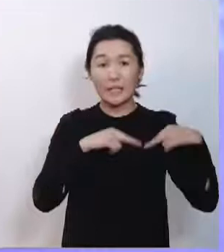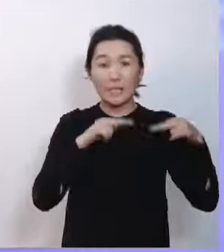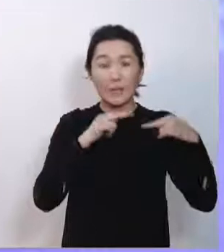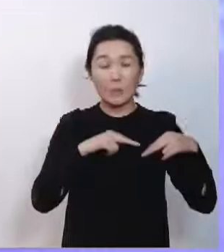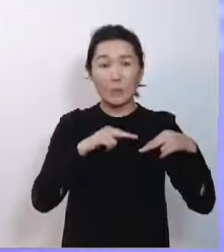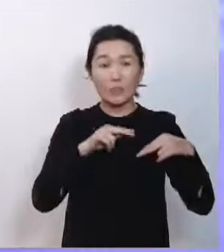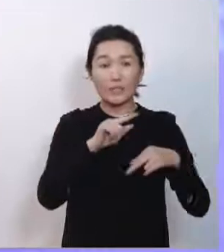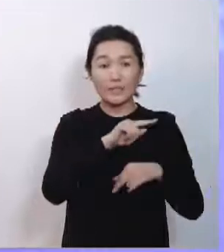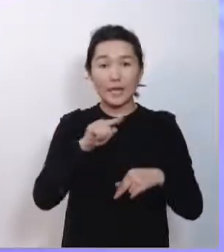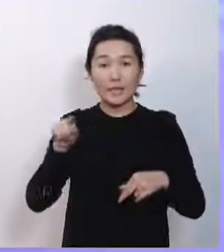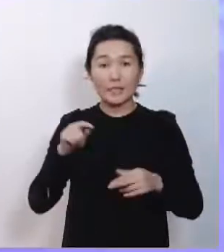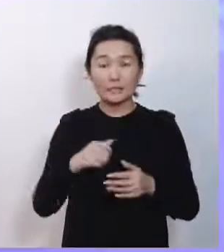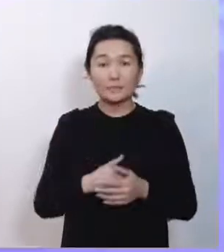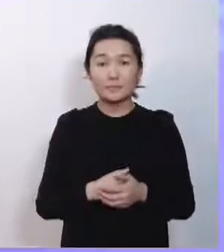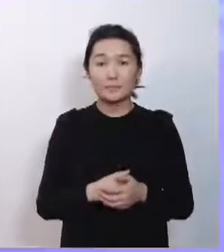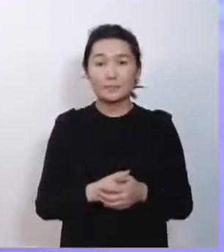строки.